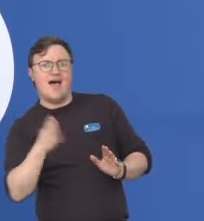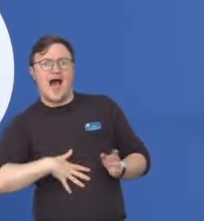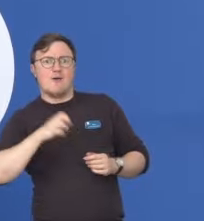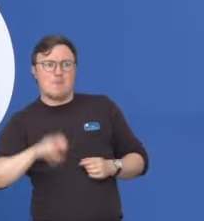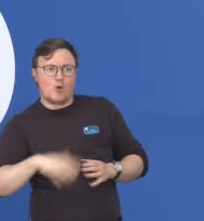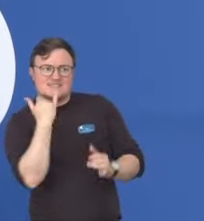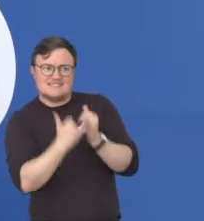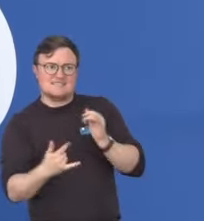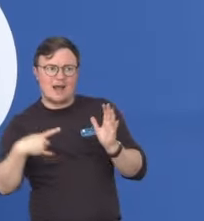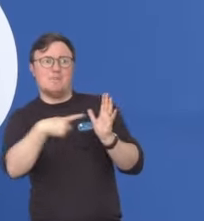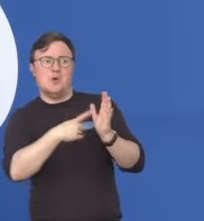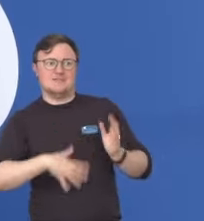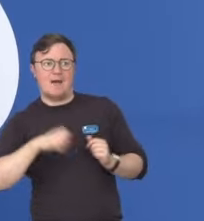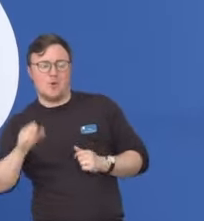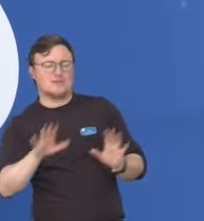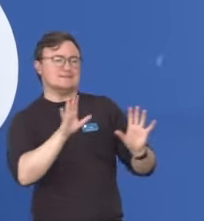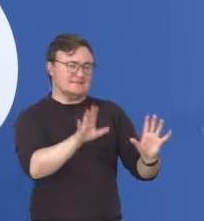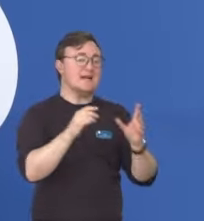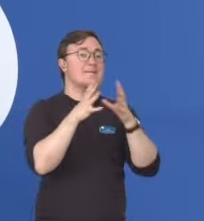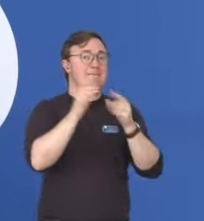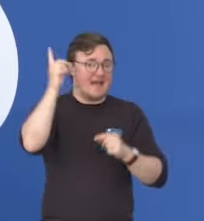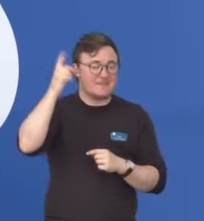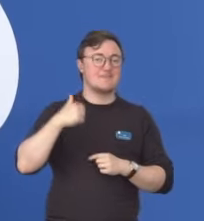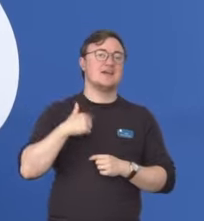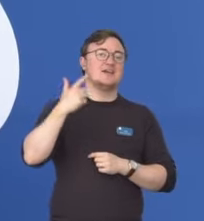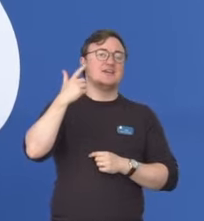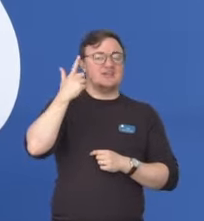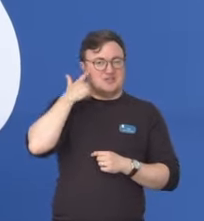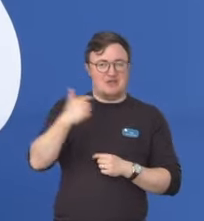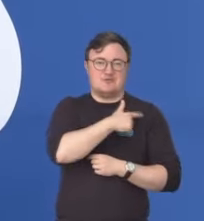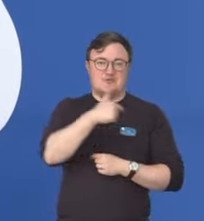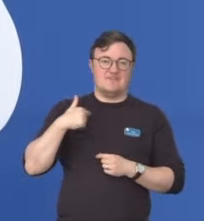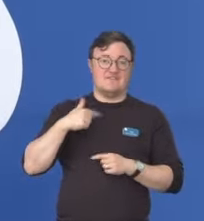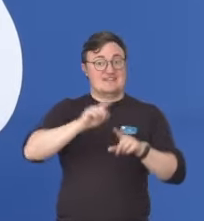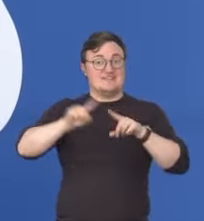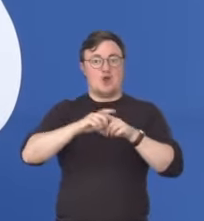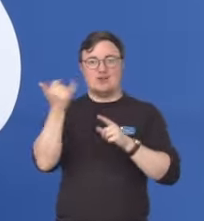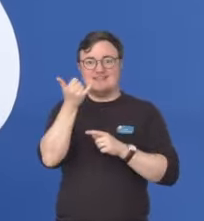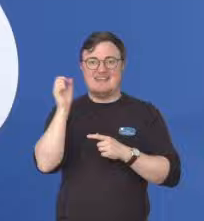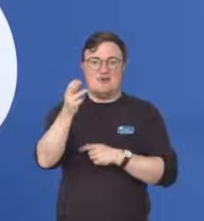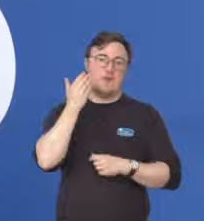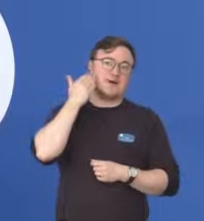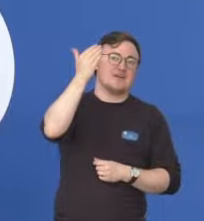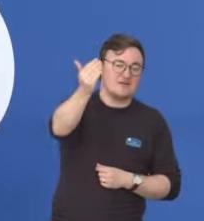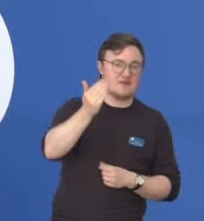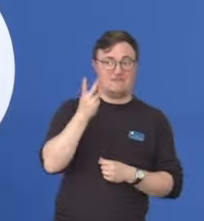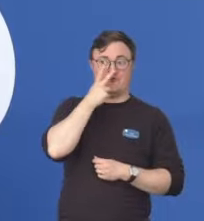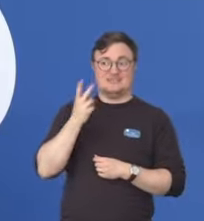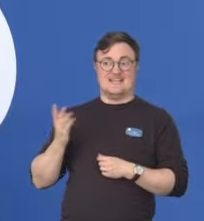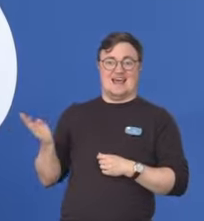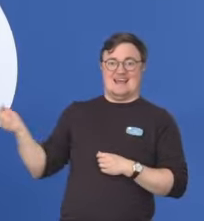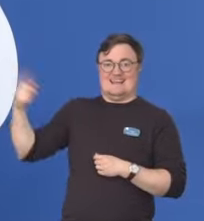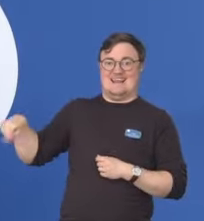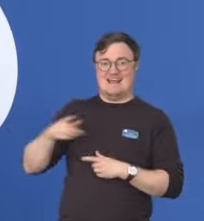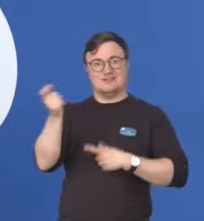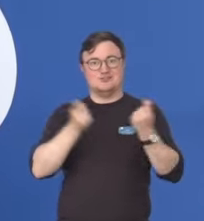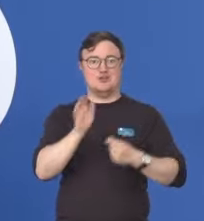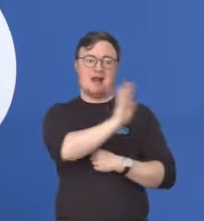slutet i debatten. Men så här, vi kommer nog få se er när vi alla är 10 år äldre styra varsitt parti. Otroligt engagemang